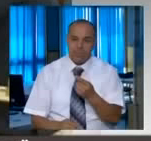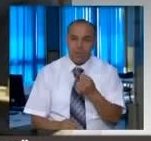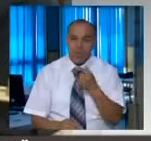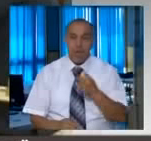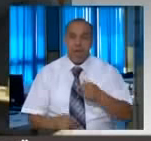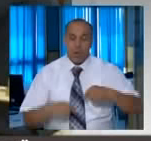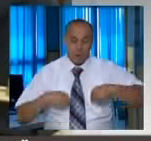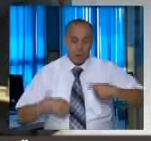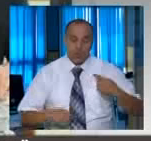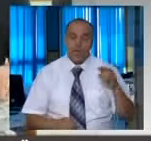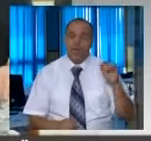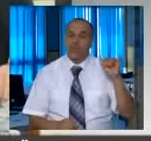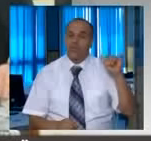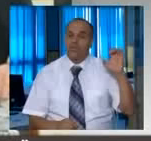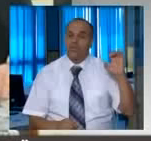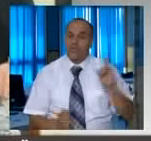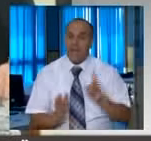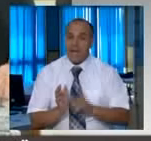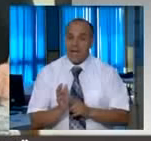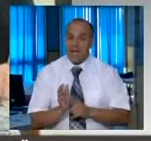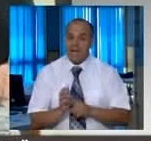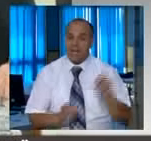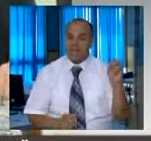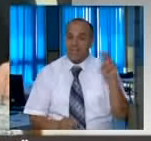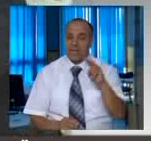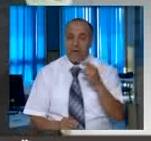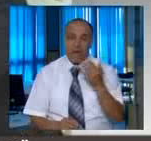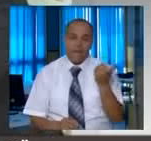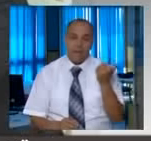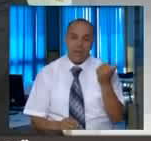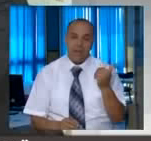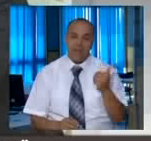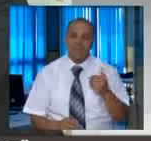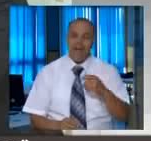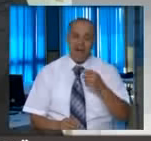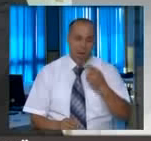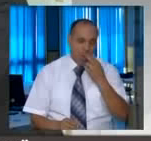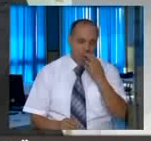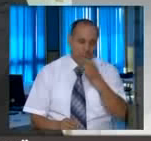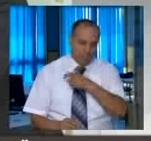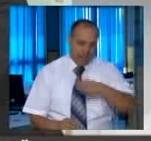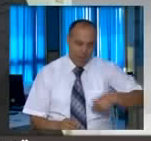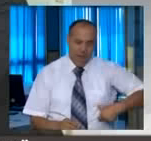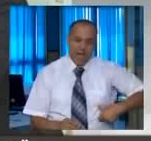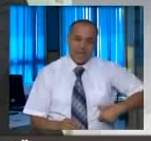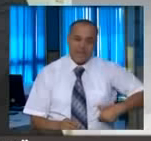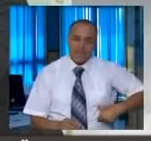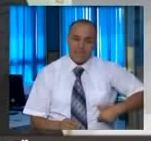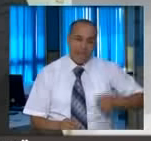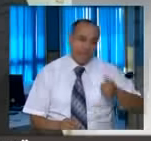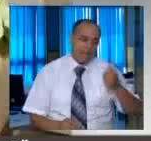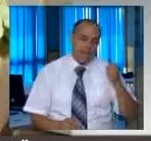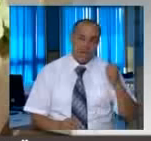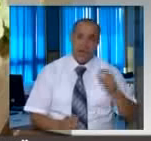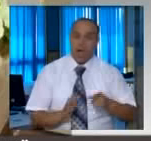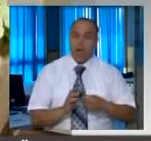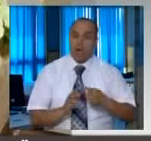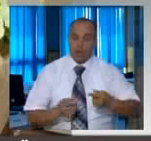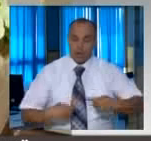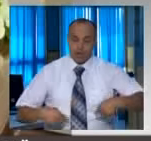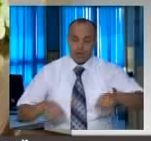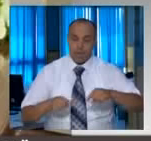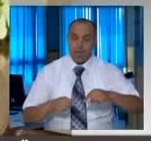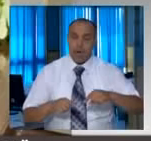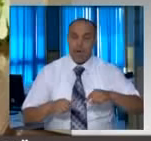رئيس الحكومة يوسف الشاهد قد أكد خلال زيارة قام بها لثكنة الحرس الوطني بالعوينة يوم أمس أن أول اجتماع